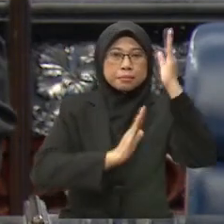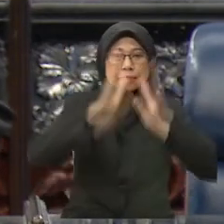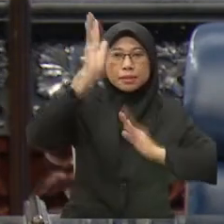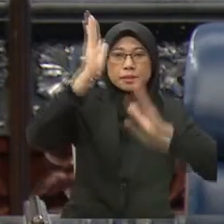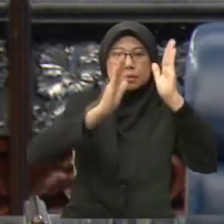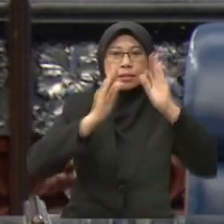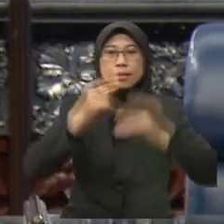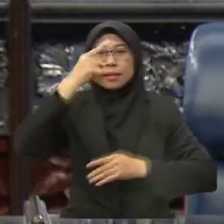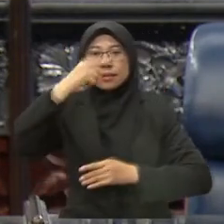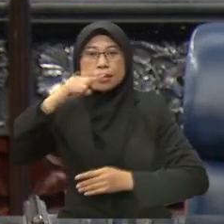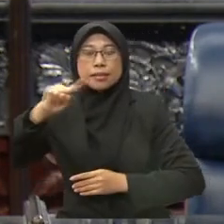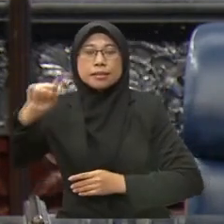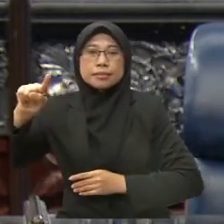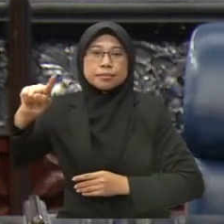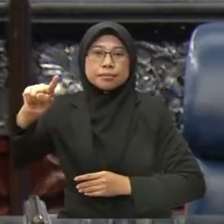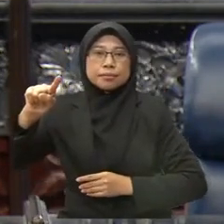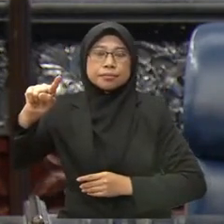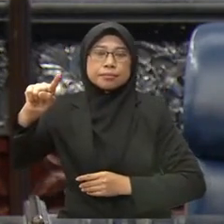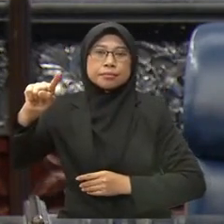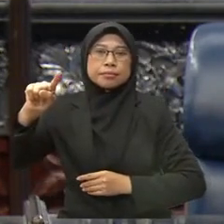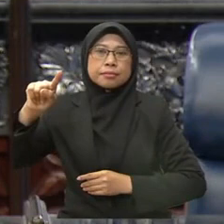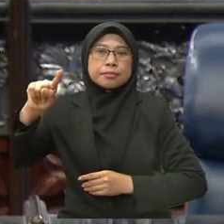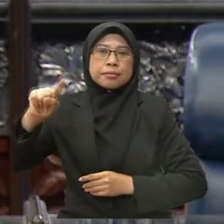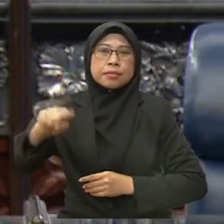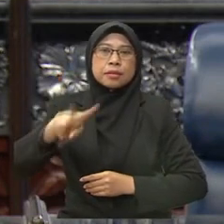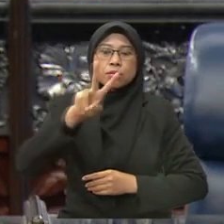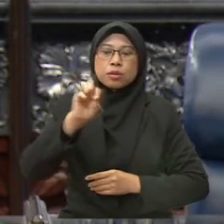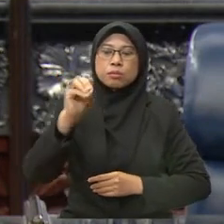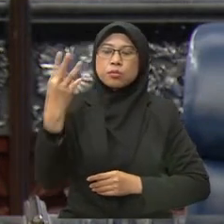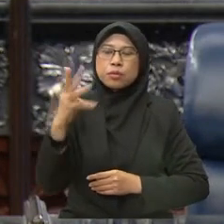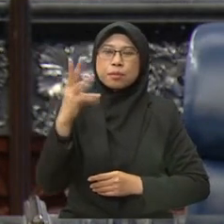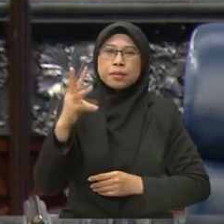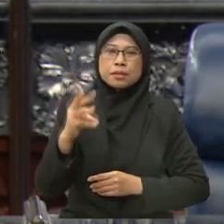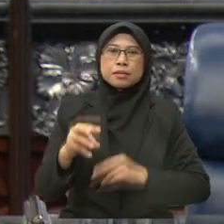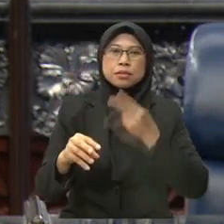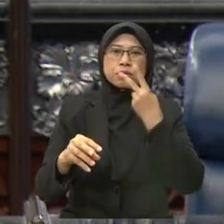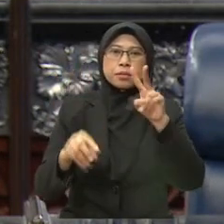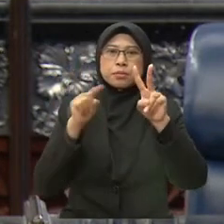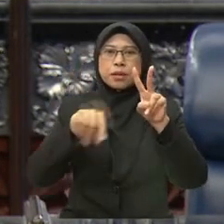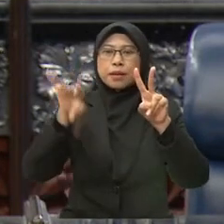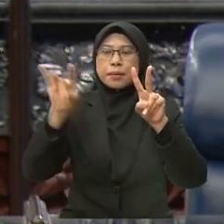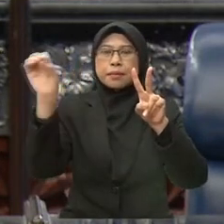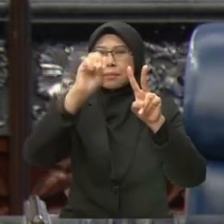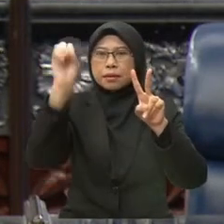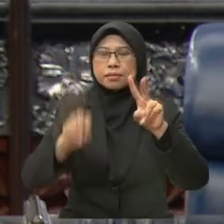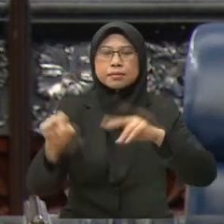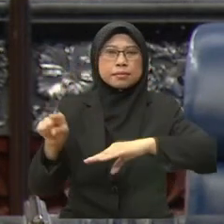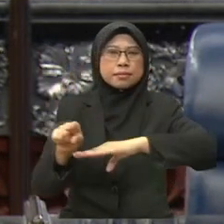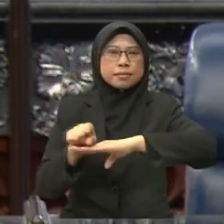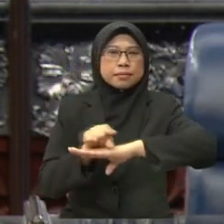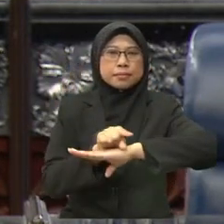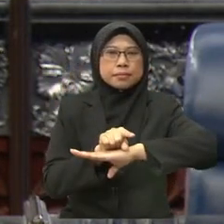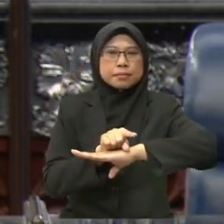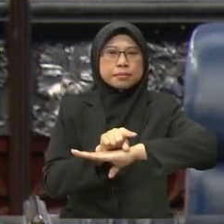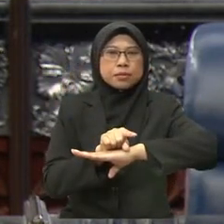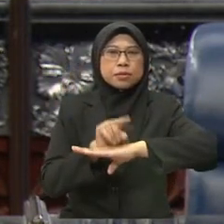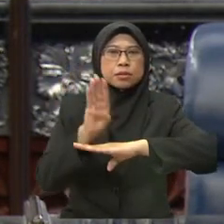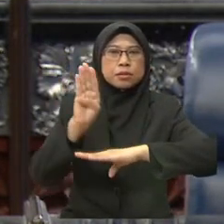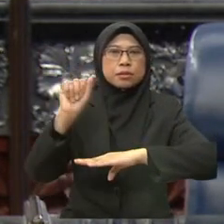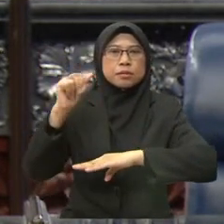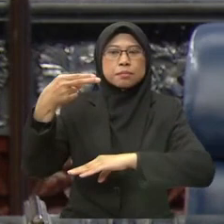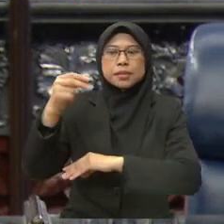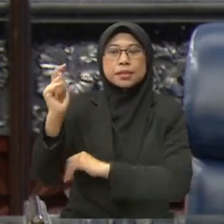dengan Thailand pada 2016 12.8% menggunakan bat